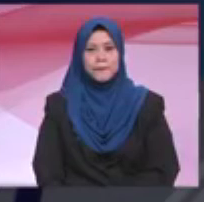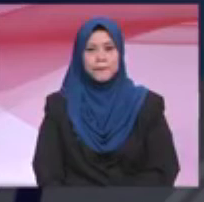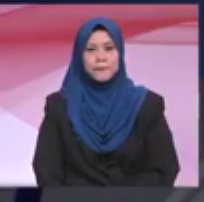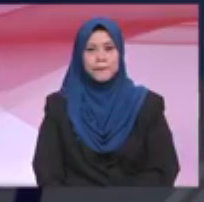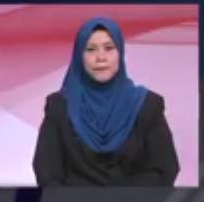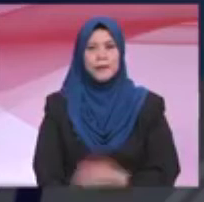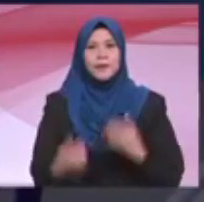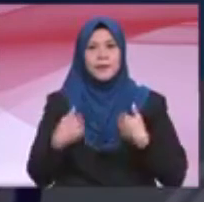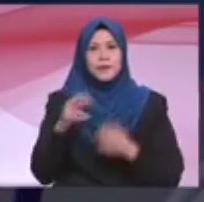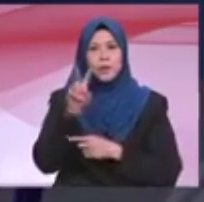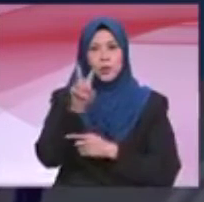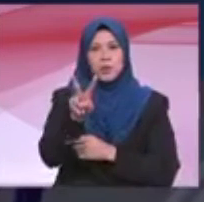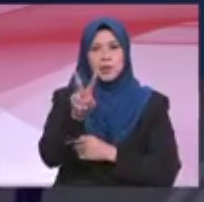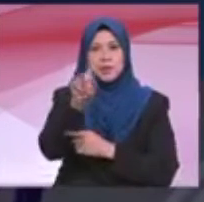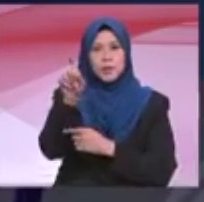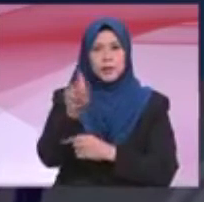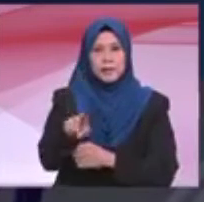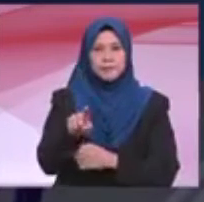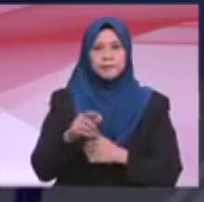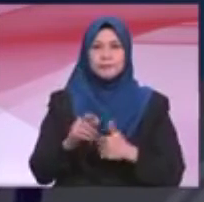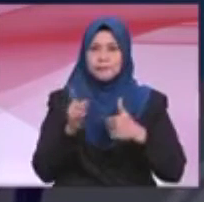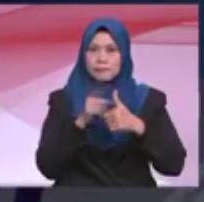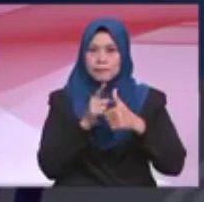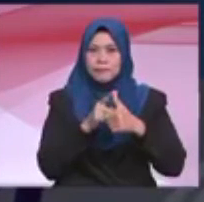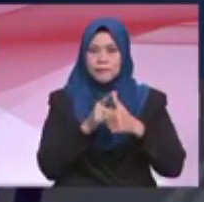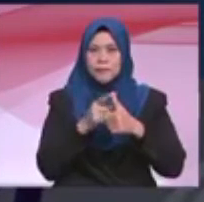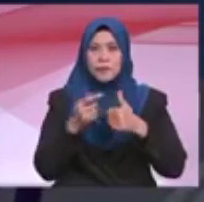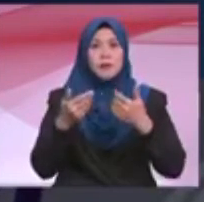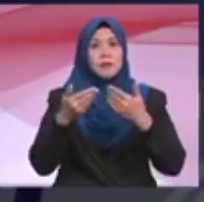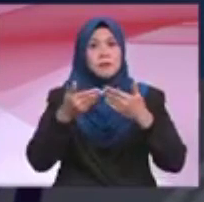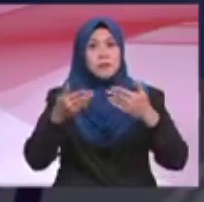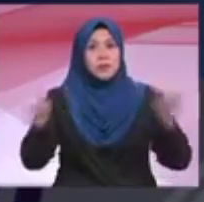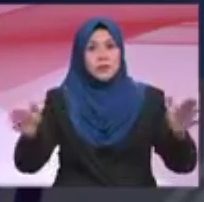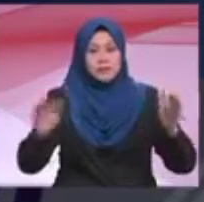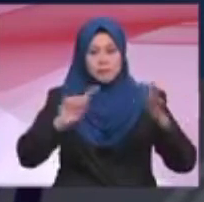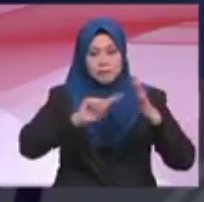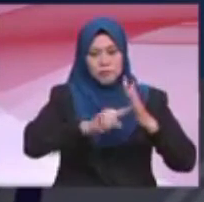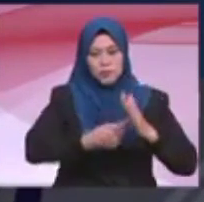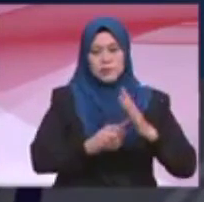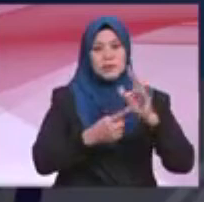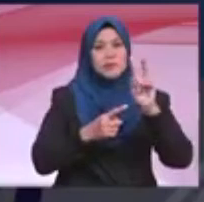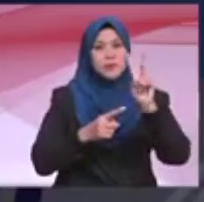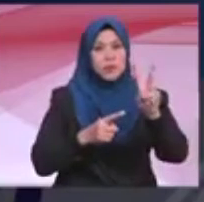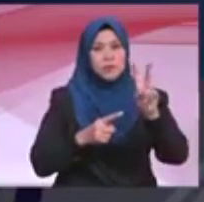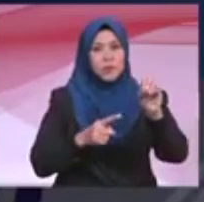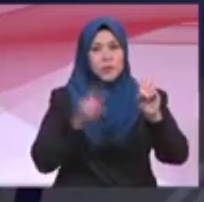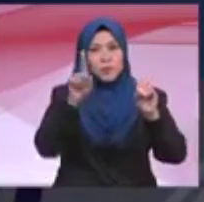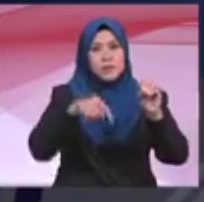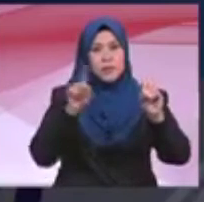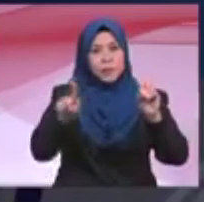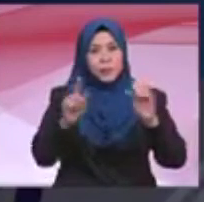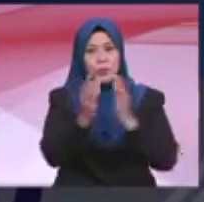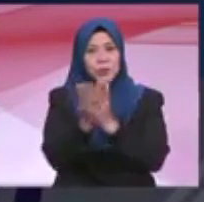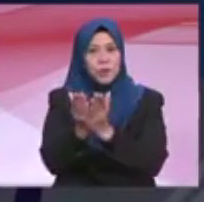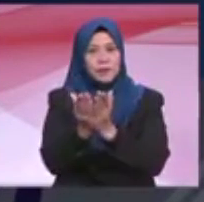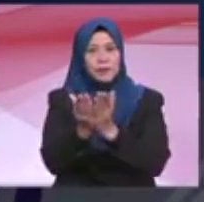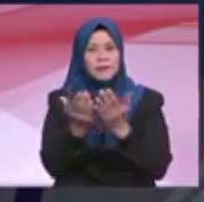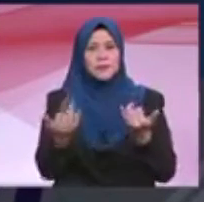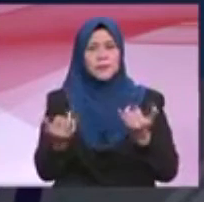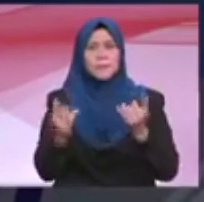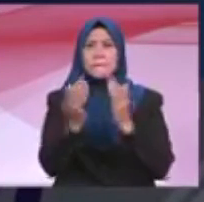Okay, saya ada dua soalan. Okay, yang pertama, selepas sekolah dibuka pada 20 Januari nanti, adakah jumlah pelajar dalam satu